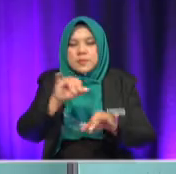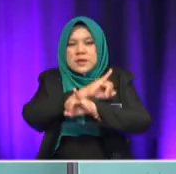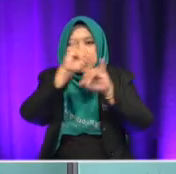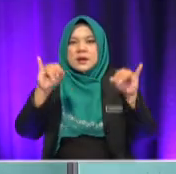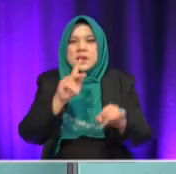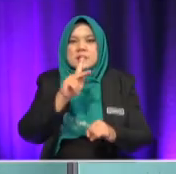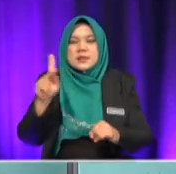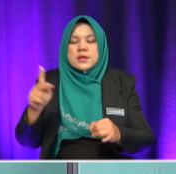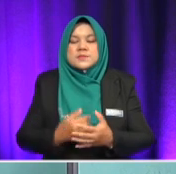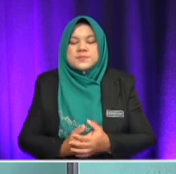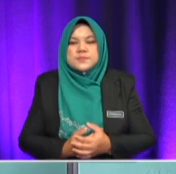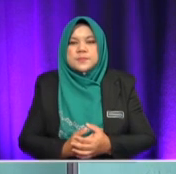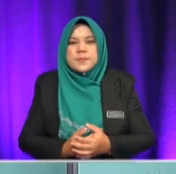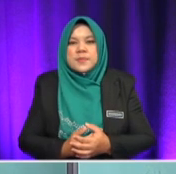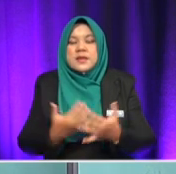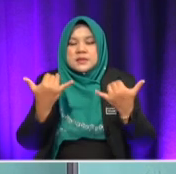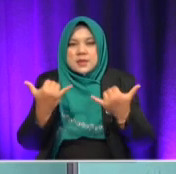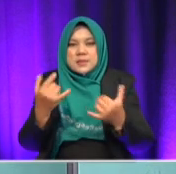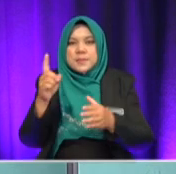sekali lagi